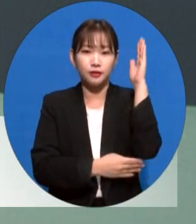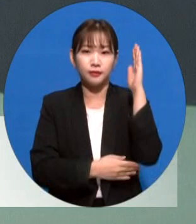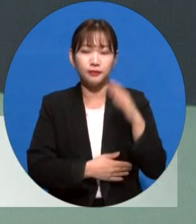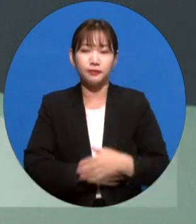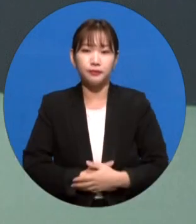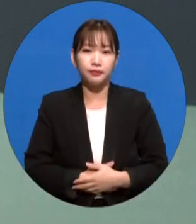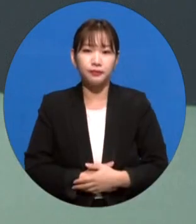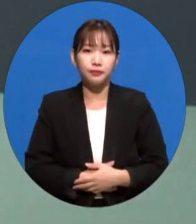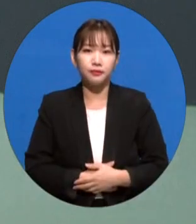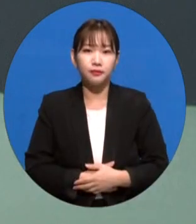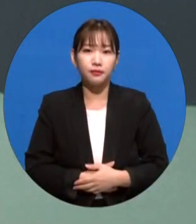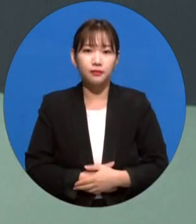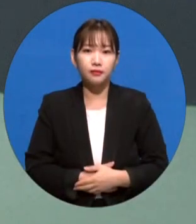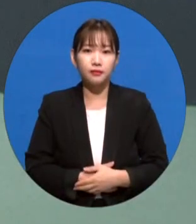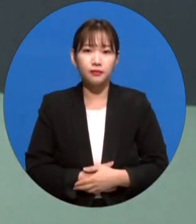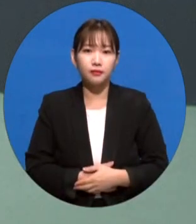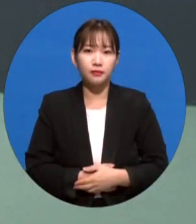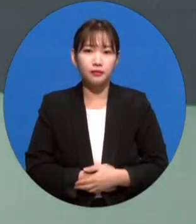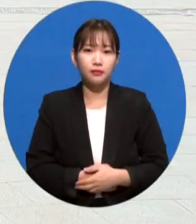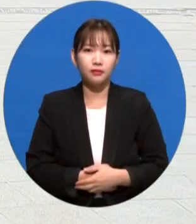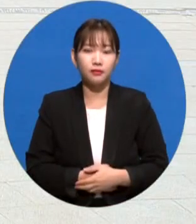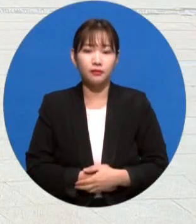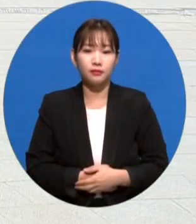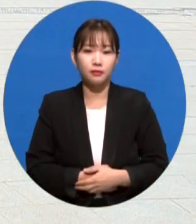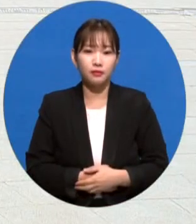않았습니다. 한신구 기자입니다.